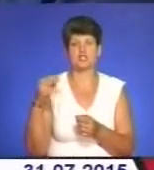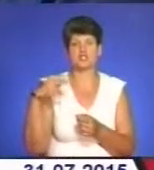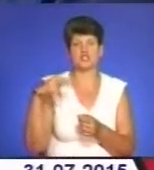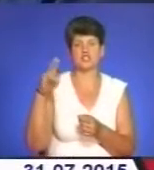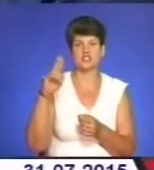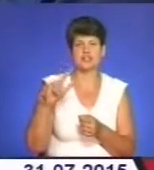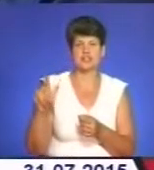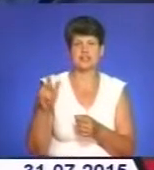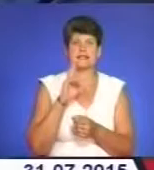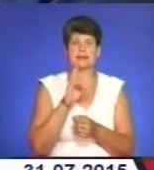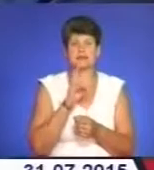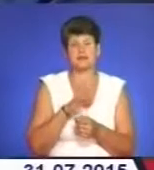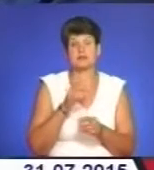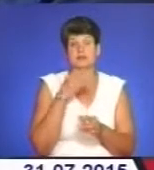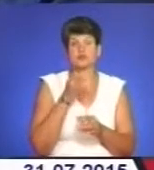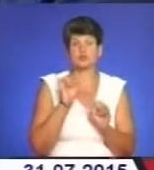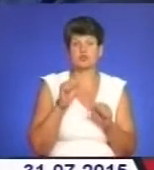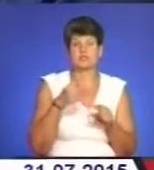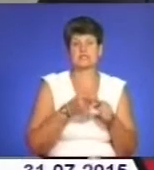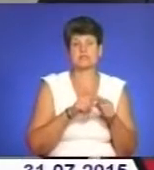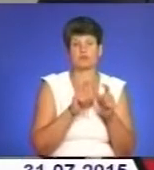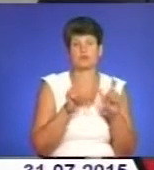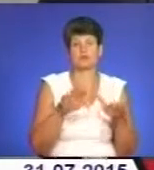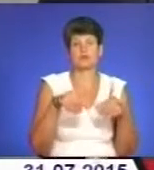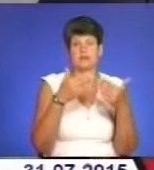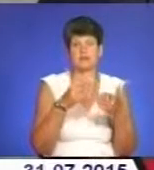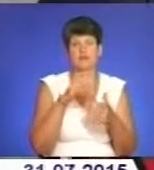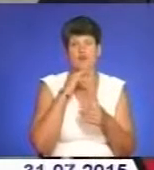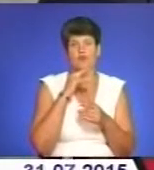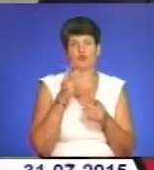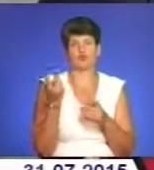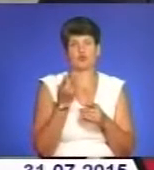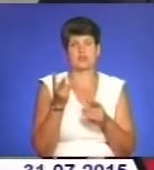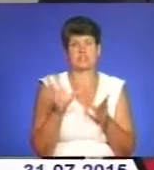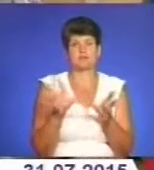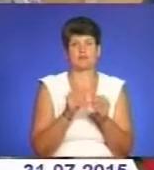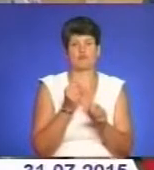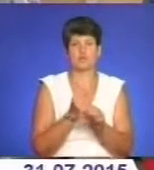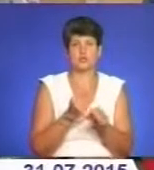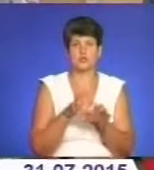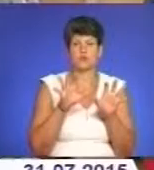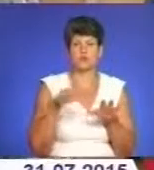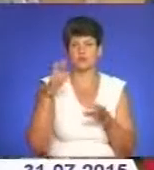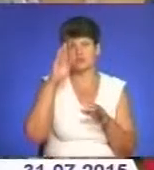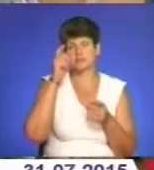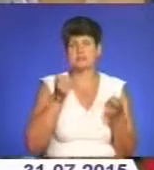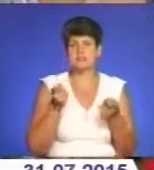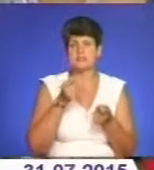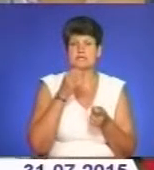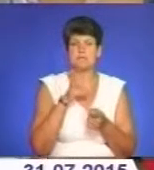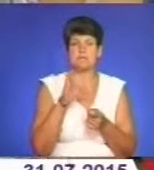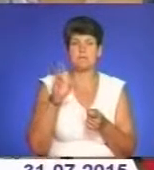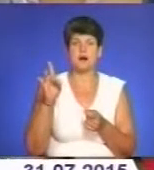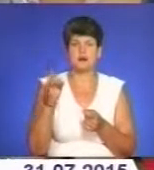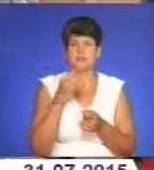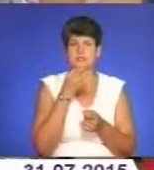наголосив, що, можливо, цим об'єктам приділятимуть увагу у двосторонній співпраці. Голова облдержадміністрації Степан Барна відзначив, що